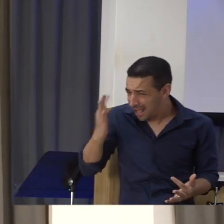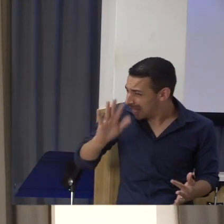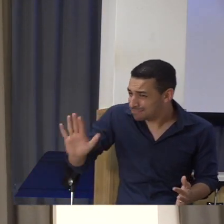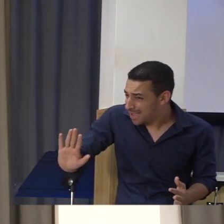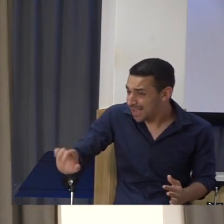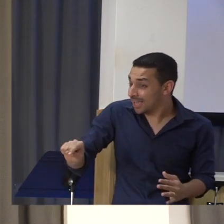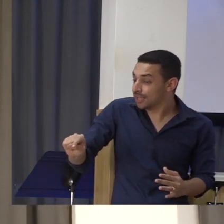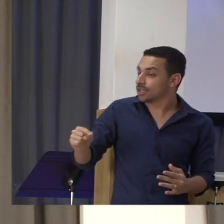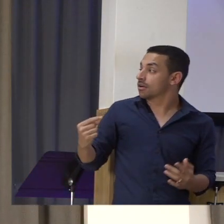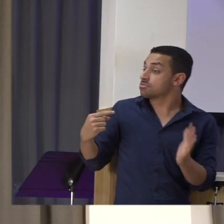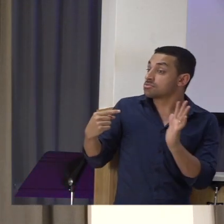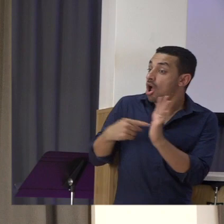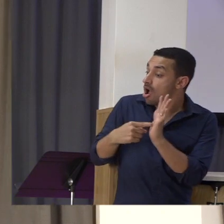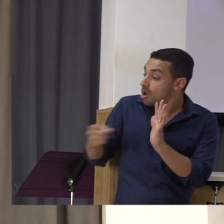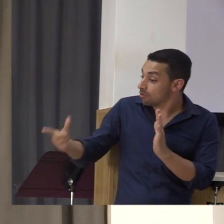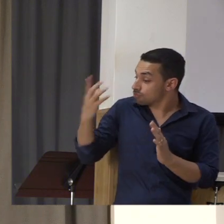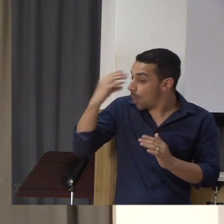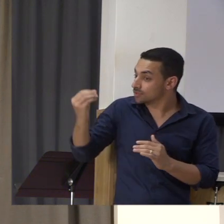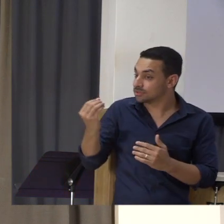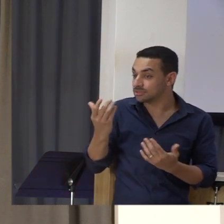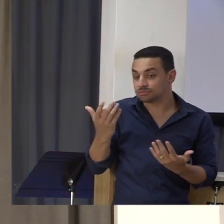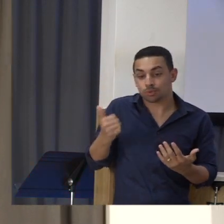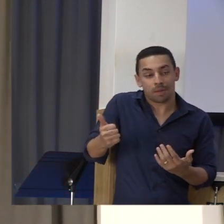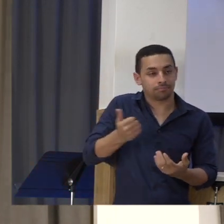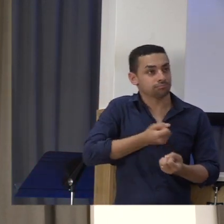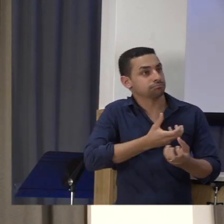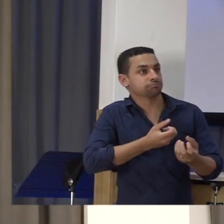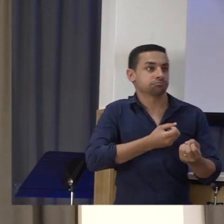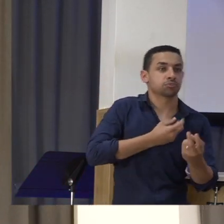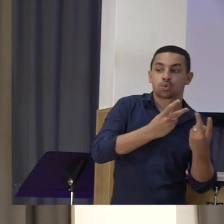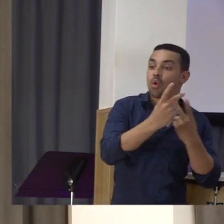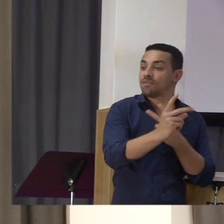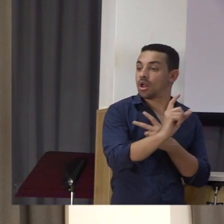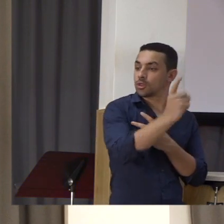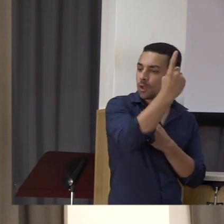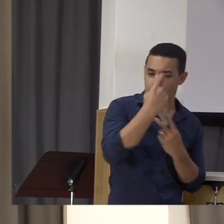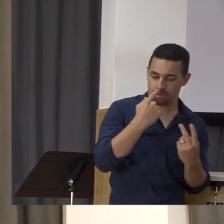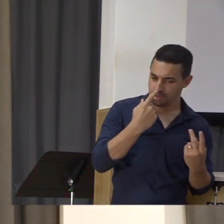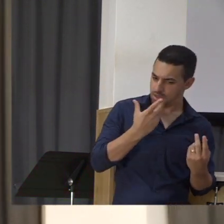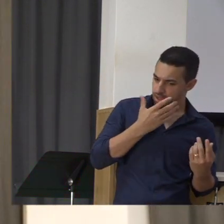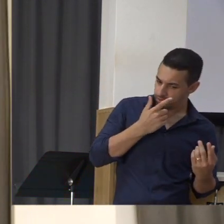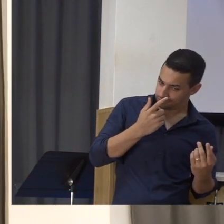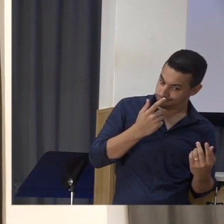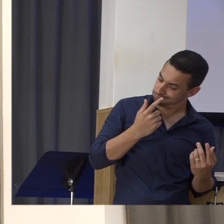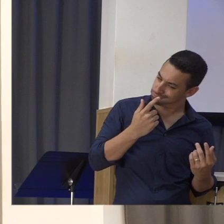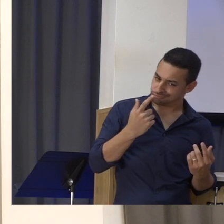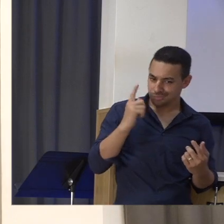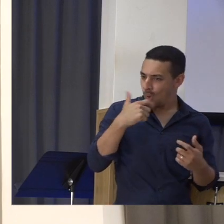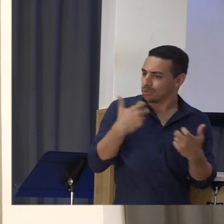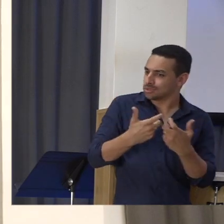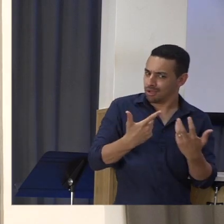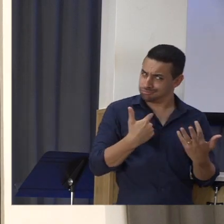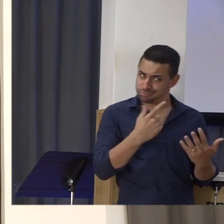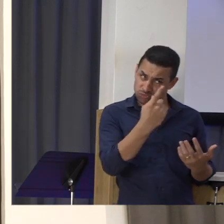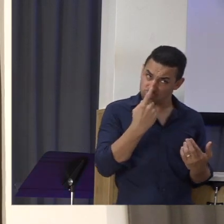façon, parce qu'en fait, lorsque Moïse parlait avec Dieu, Moïse avait l'impression d'apprendre, de rappeler à Dieu si Dieu